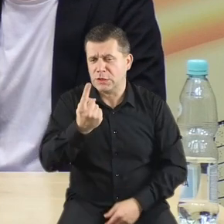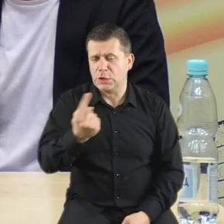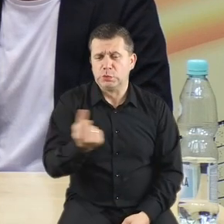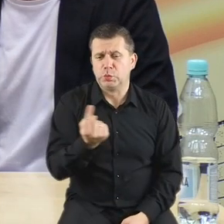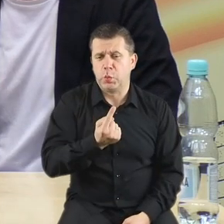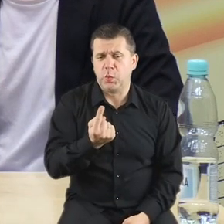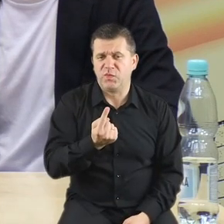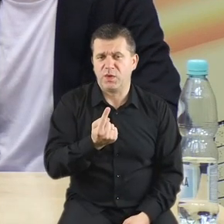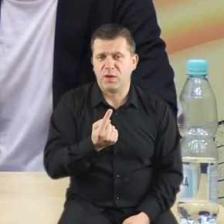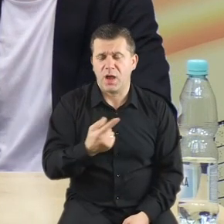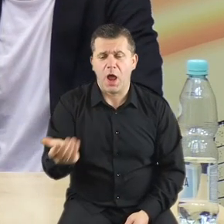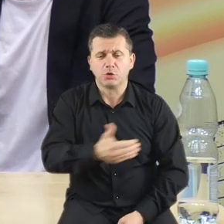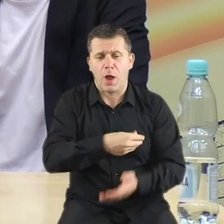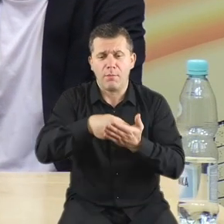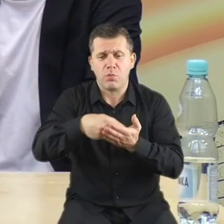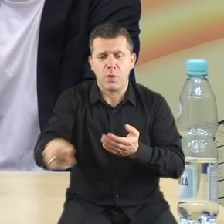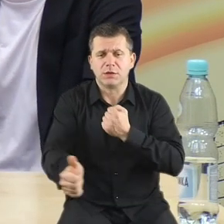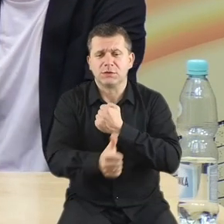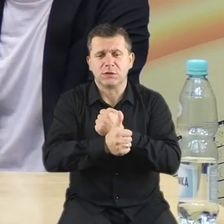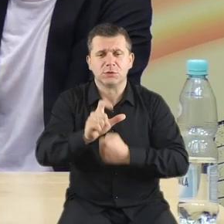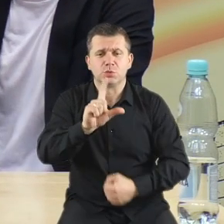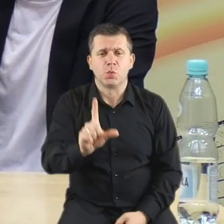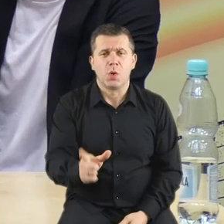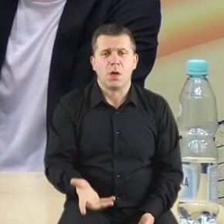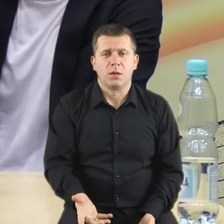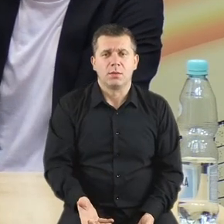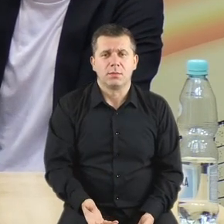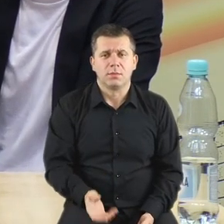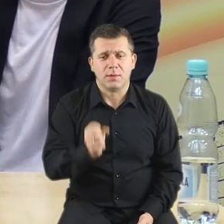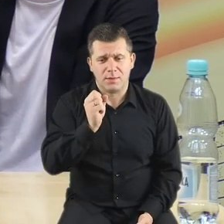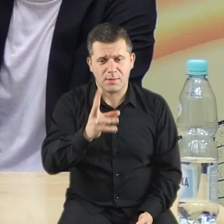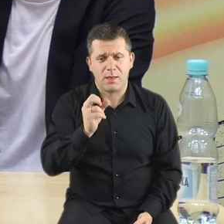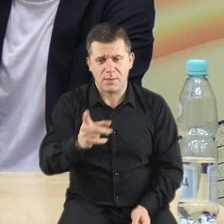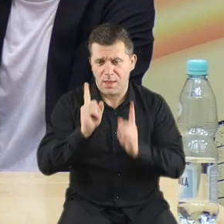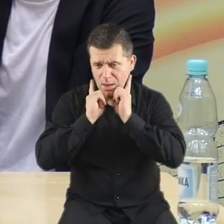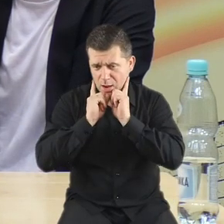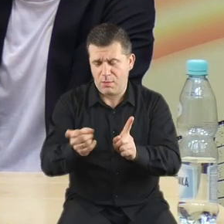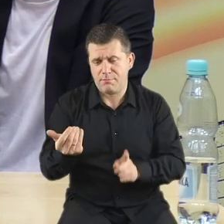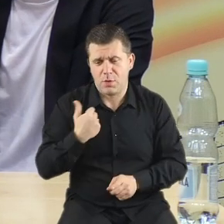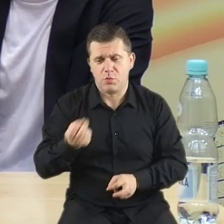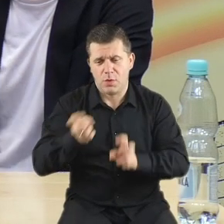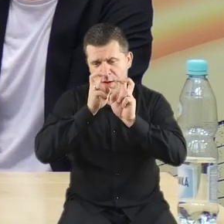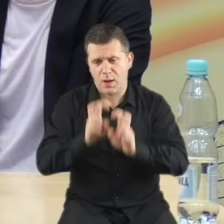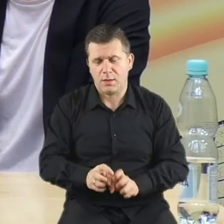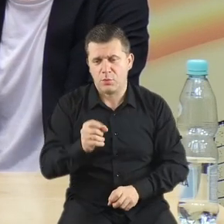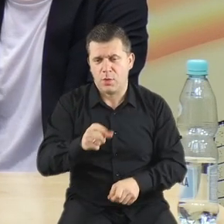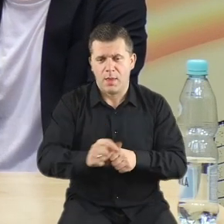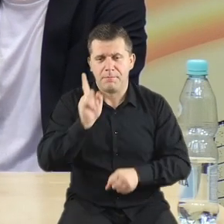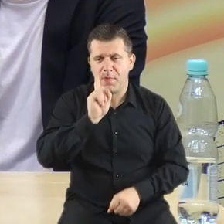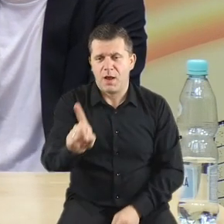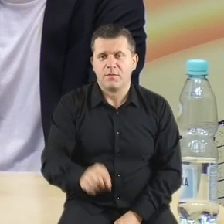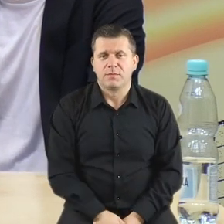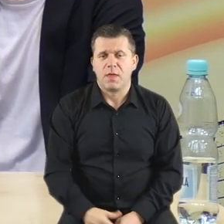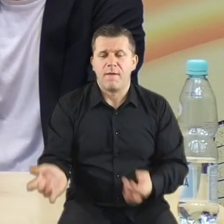natomiast wczesne za szkołę kosztowało 60 zł. Autentycznie zbadałem to. A ten